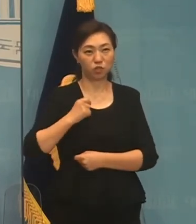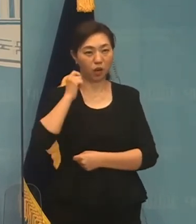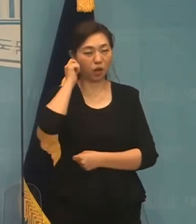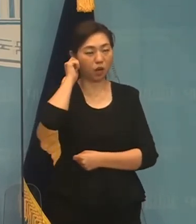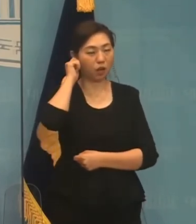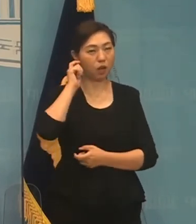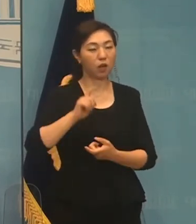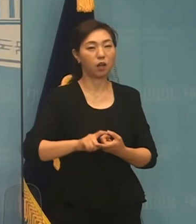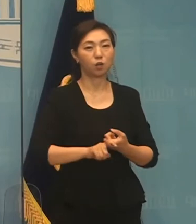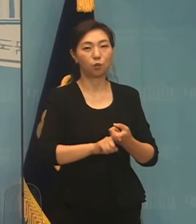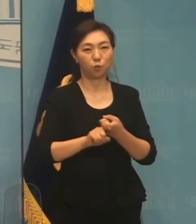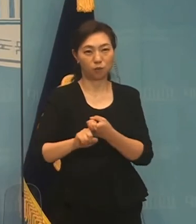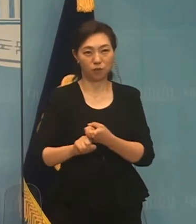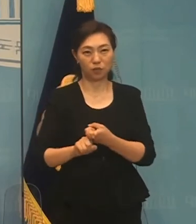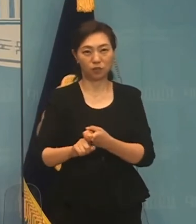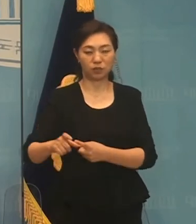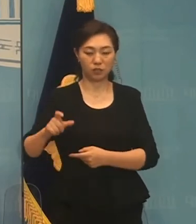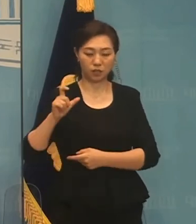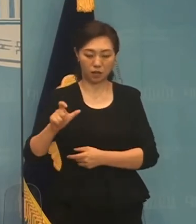군사동맹을 강하게